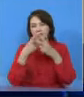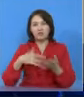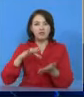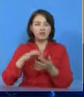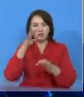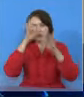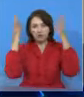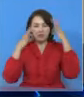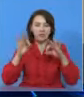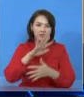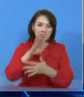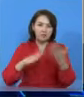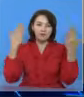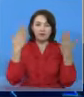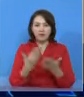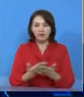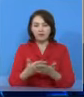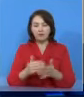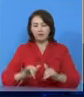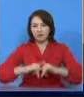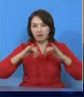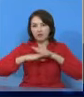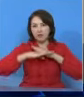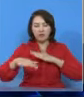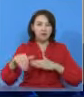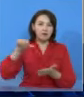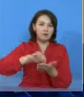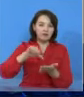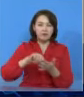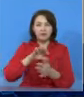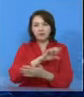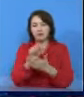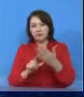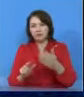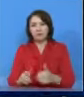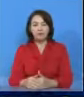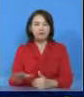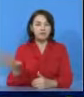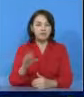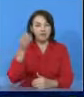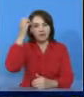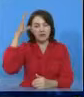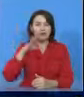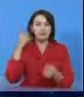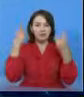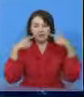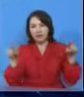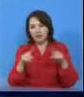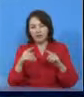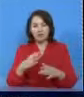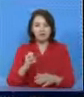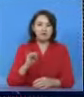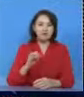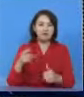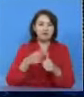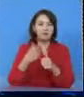өнерін жалғастырып, қазір осы кейін сахналарда айтып жүр, өлеңдерін насихаттап. Бард ақынның шығармашылығын насихаттауда Табылды